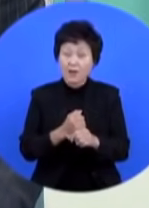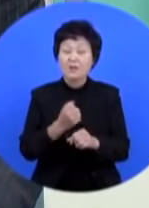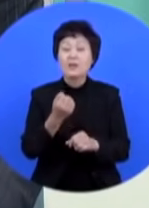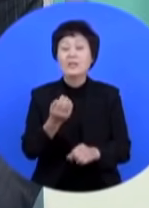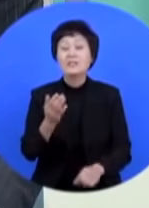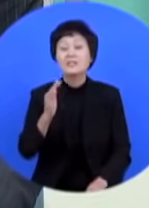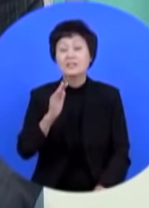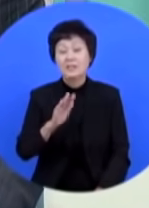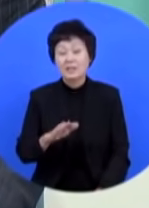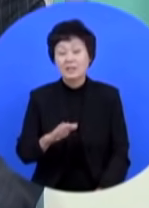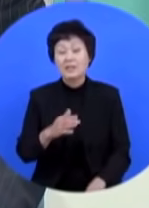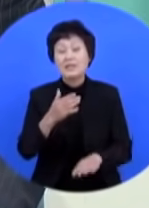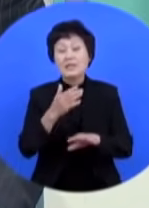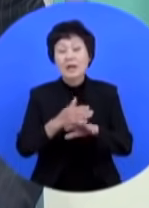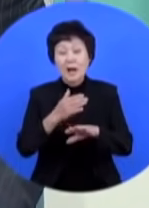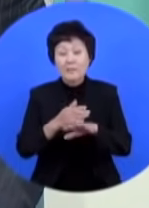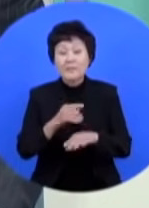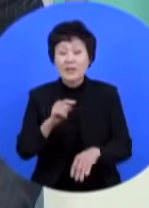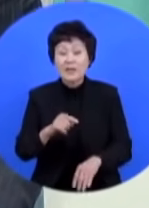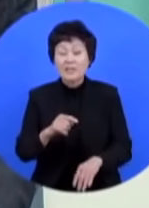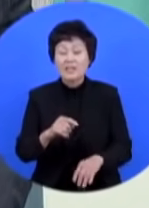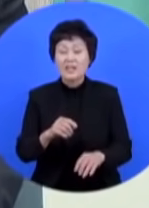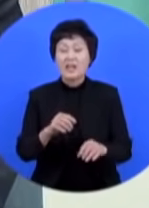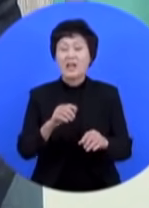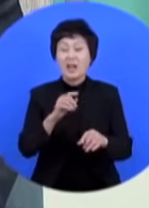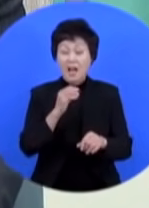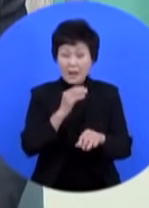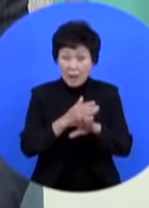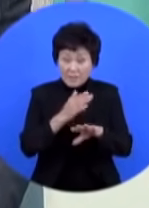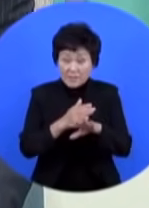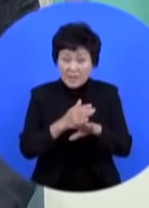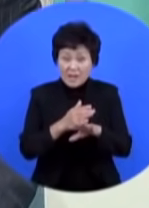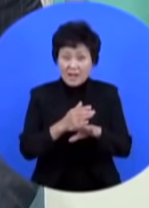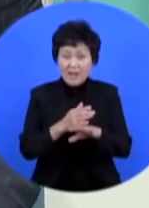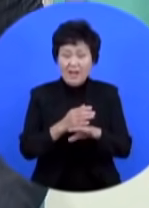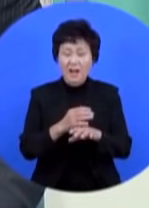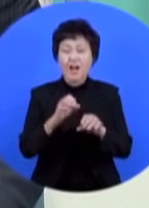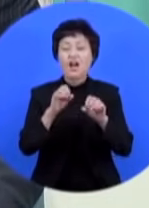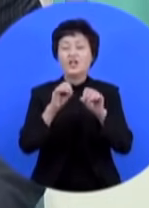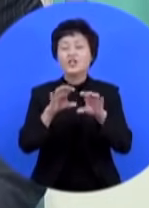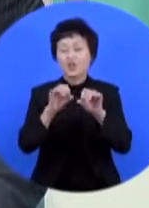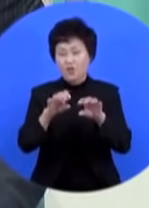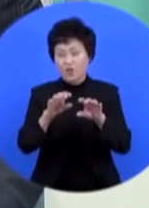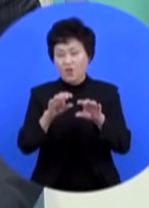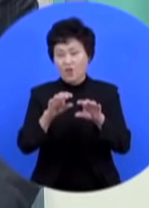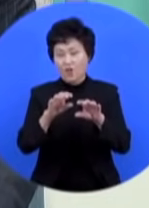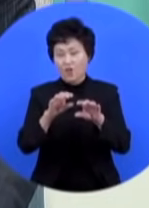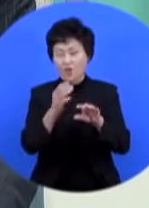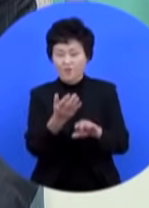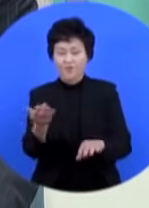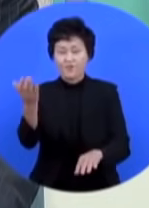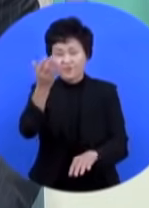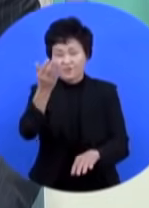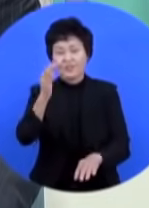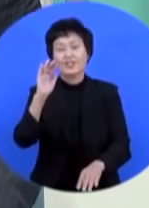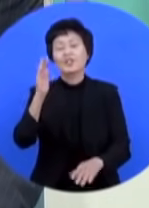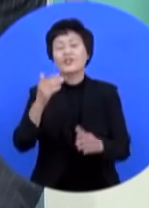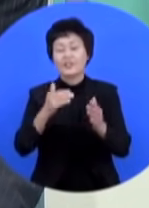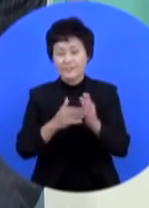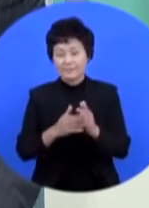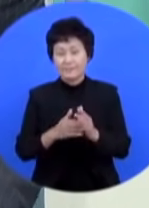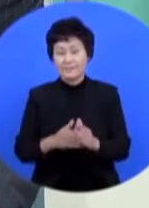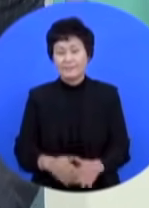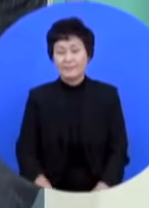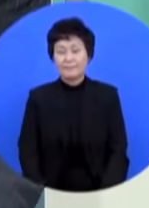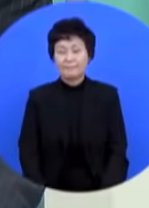감사가 이제 선교로 승화가 됐어요. 사실은. 그래서 사진을 좀 보여드릴게요. 네. 그 아까도